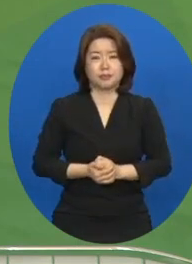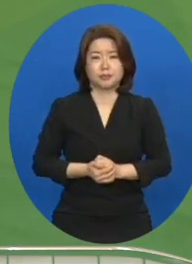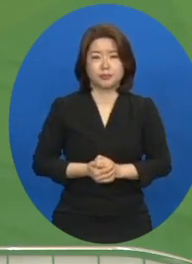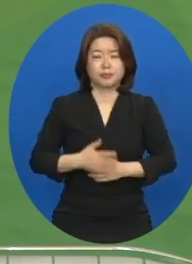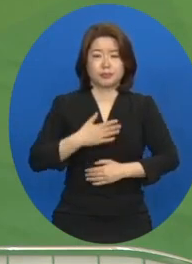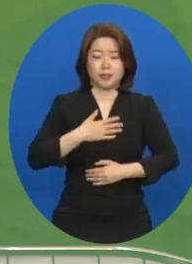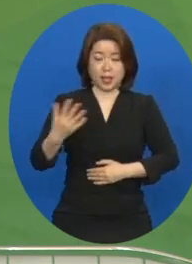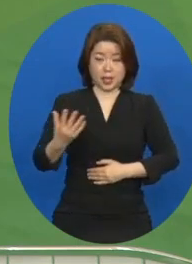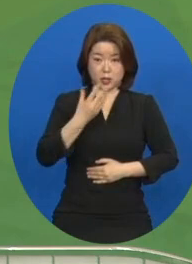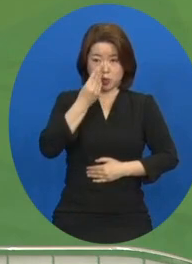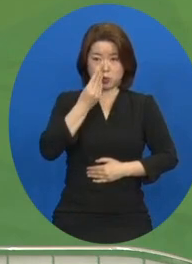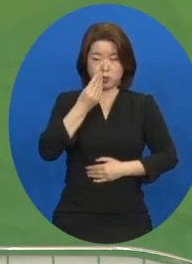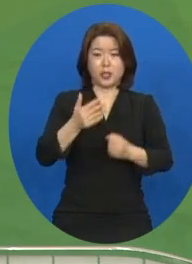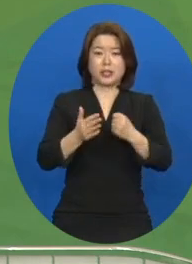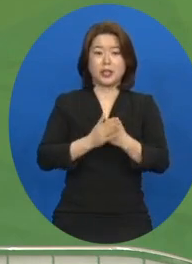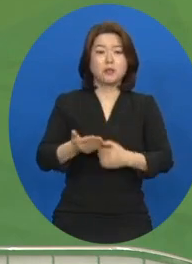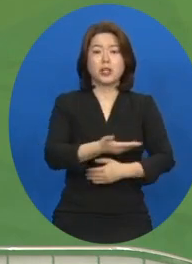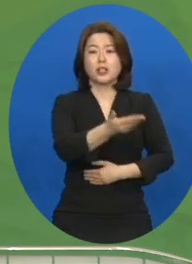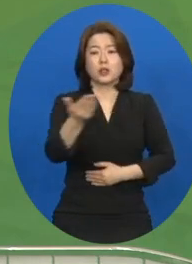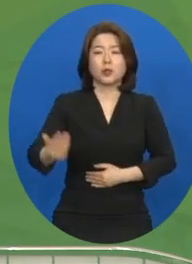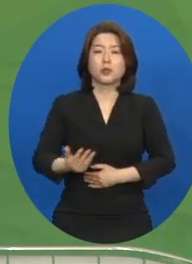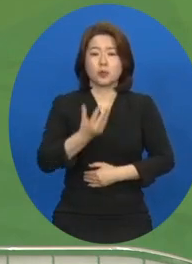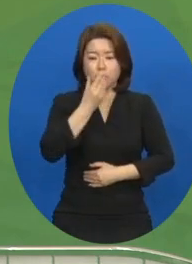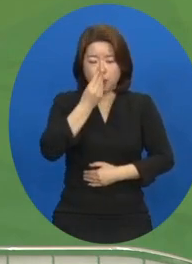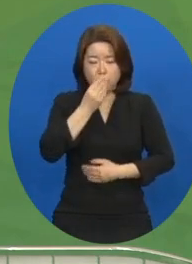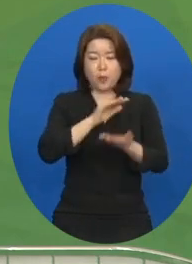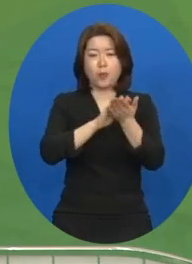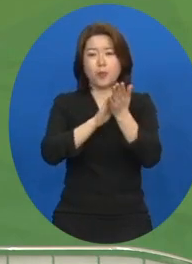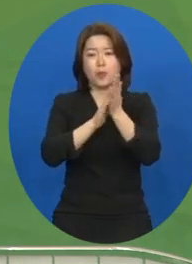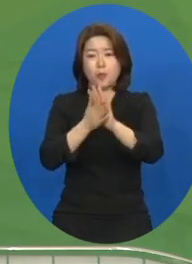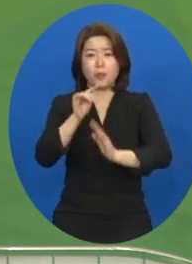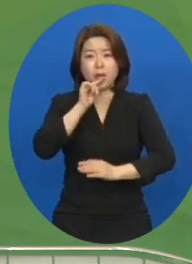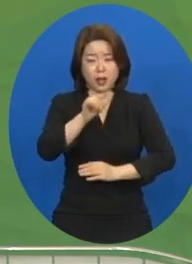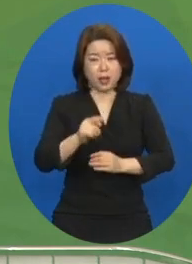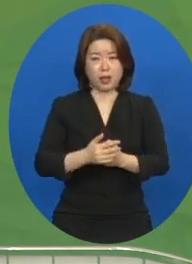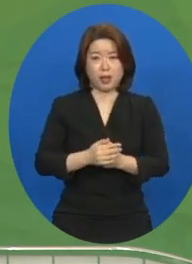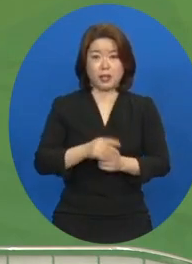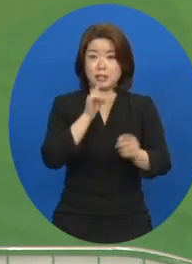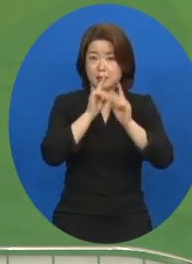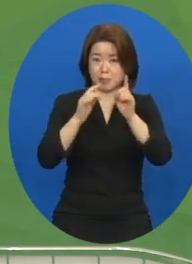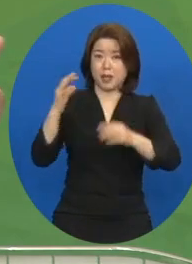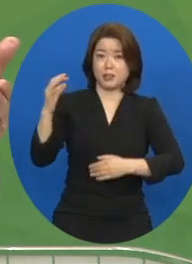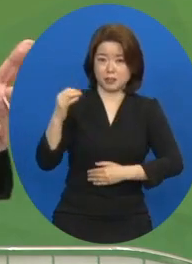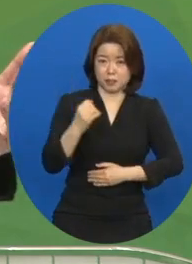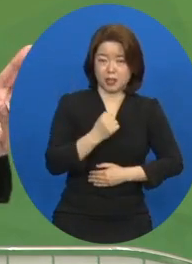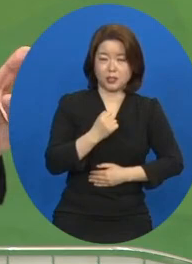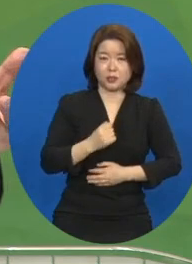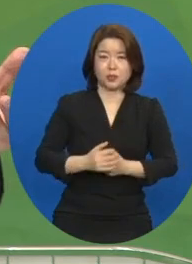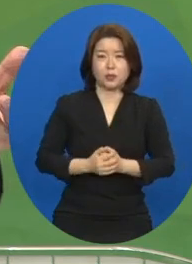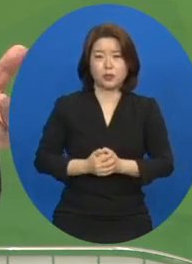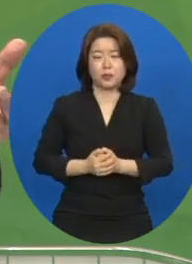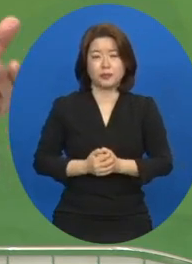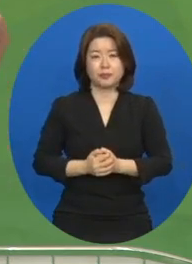내가 거룩하니 너희도 거룩할지어다 이 말씀을 가지고 우리가 다